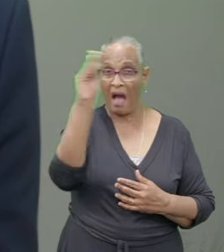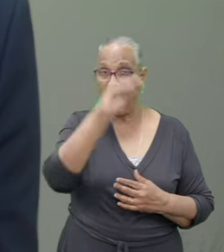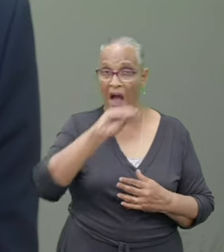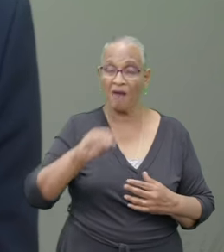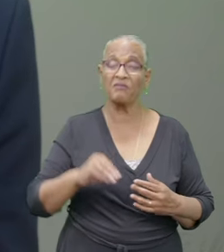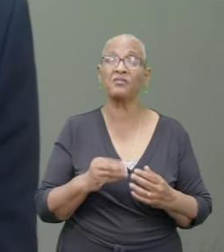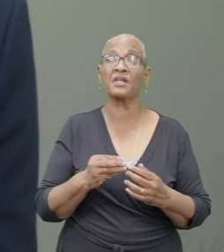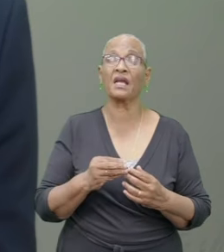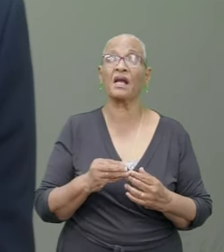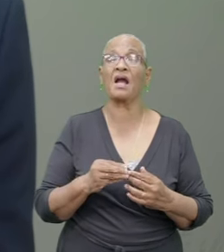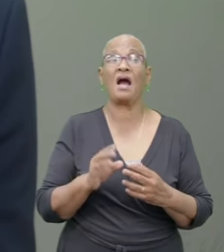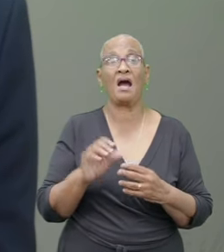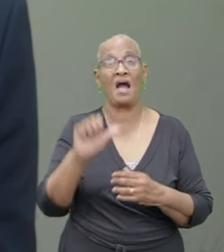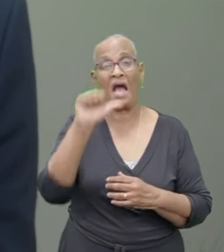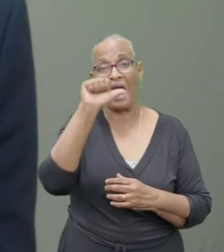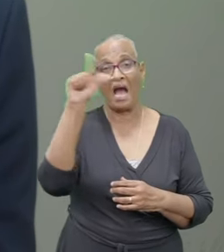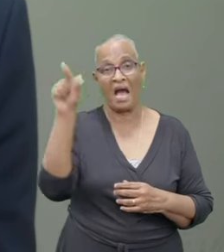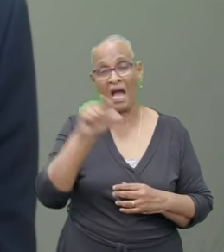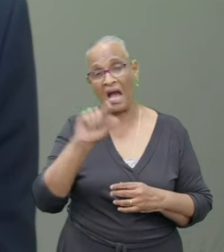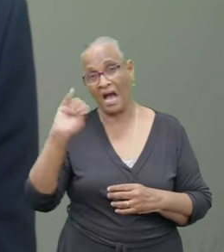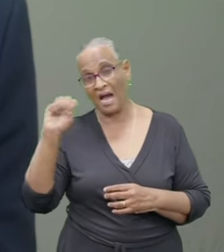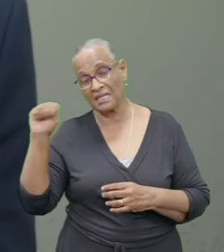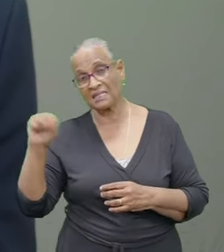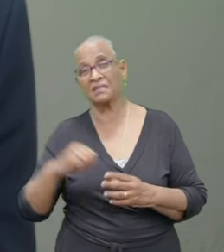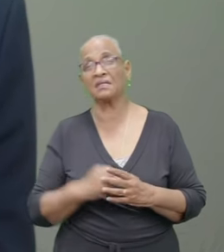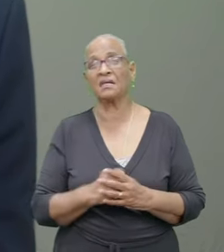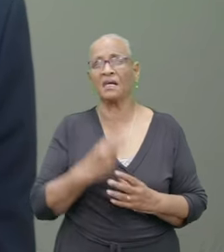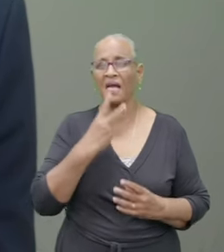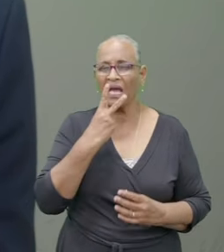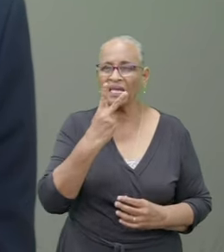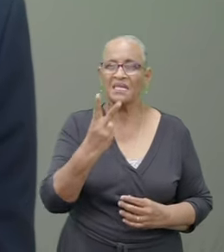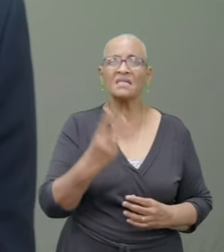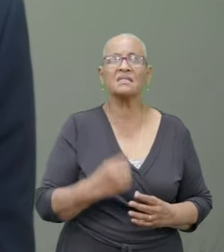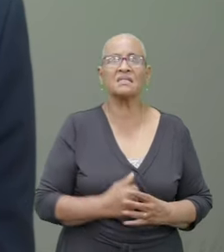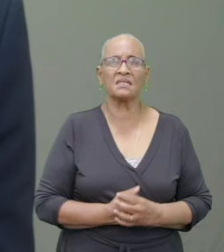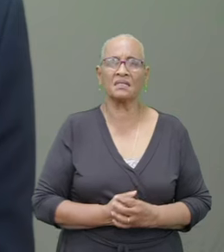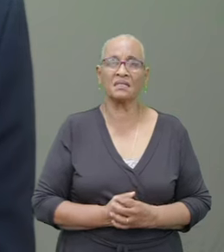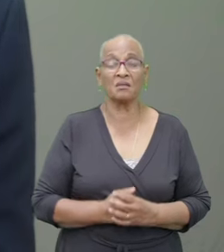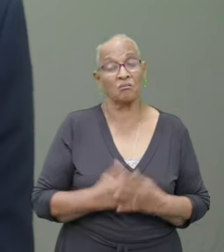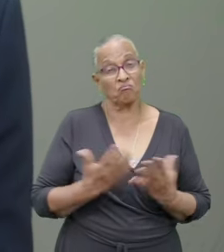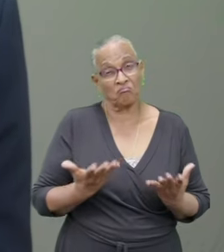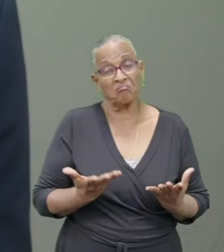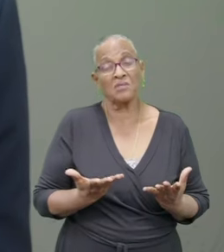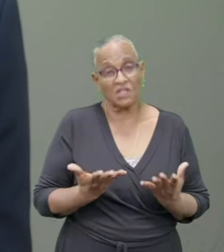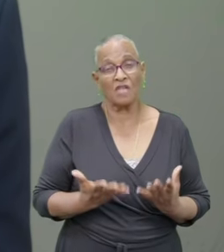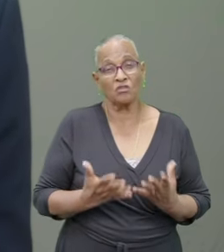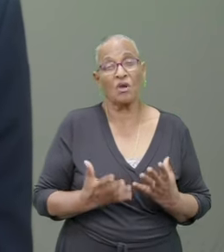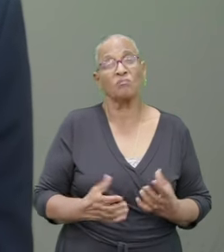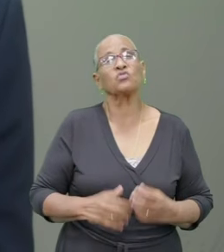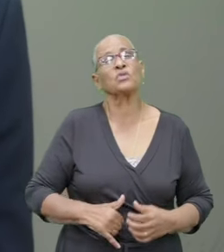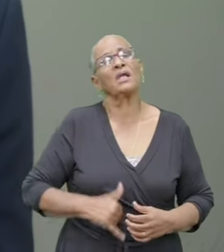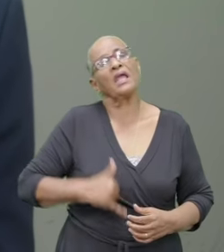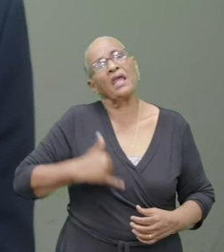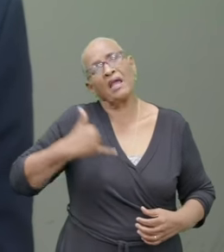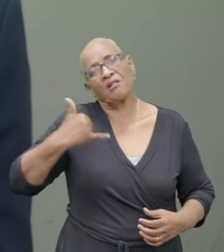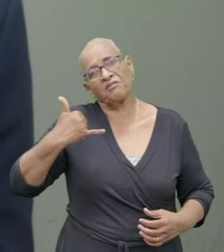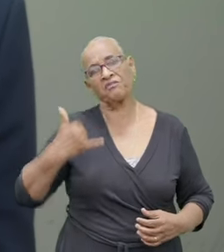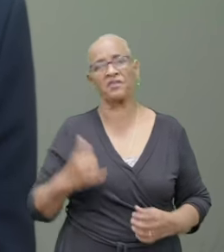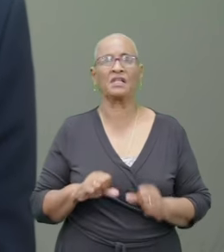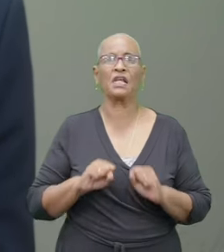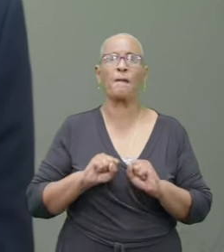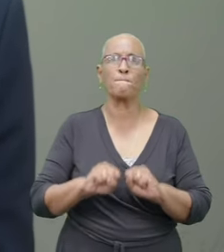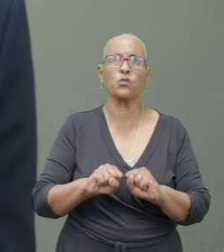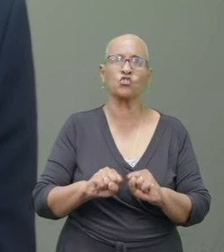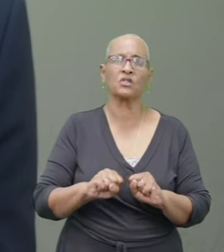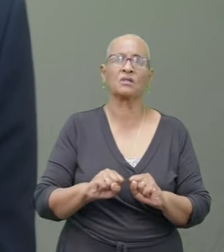veel gerecruiteerd wordt. Dus die pullfactoren zijn heel soms zelfs overheersend dan een pushfactor. En dat